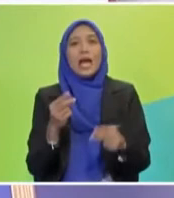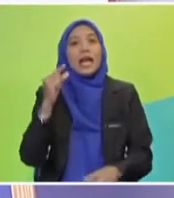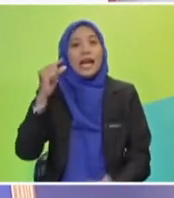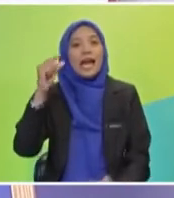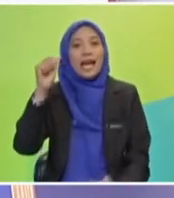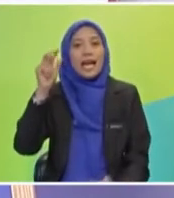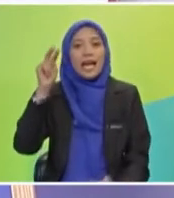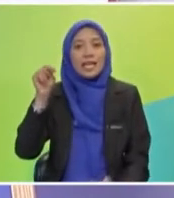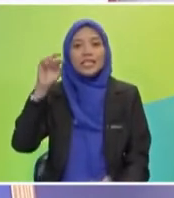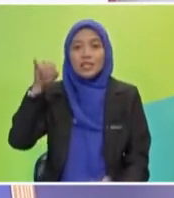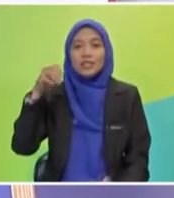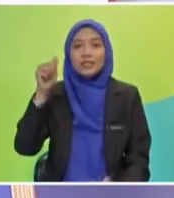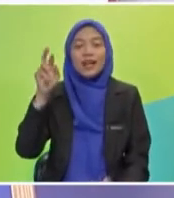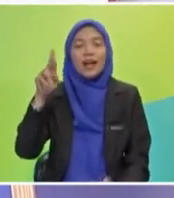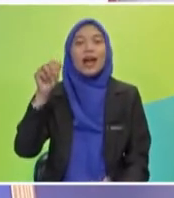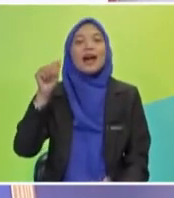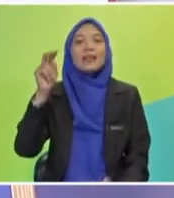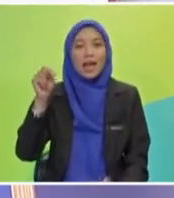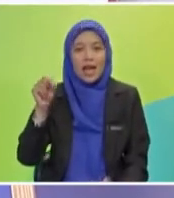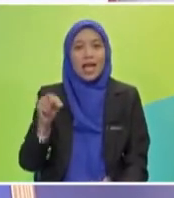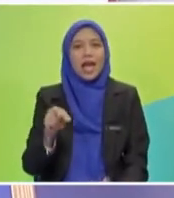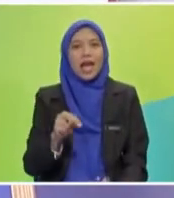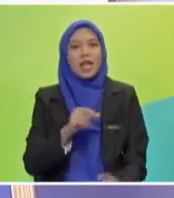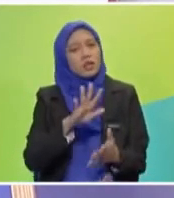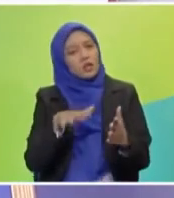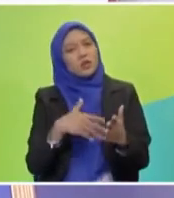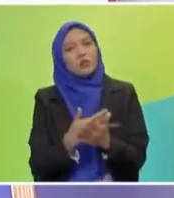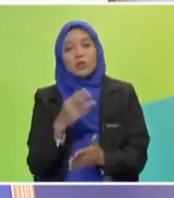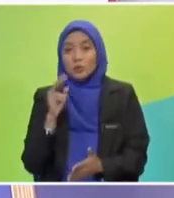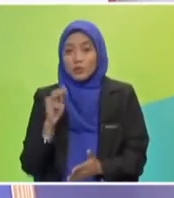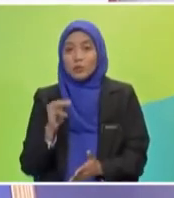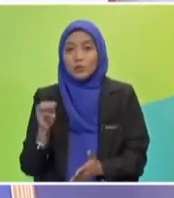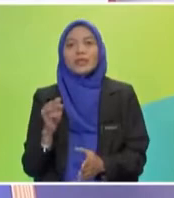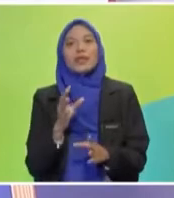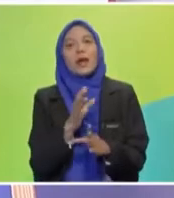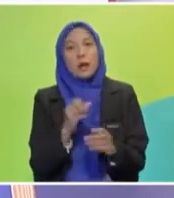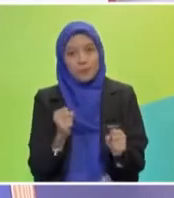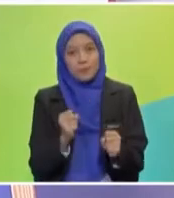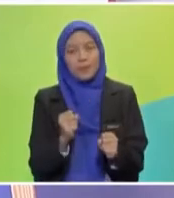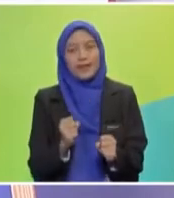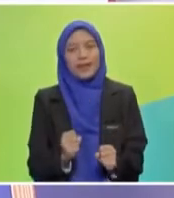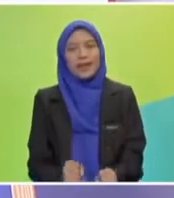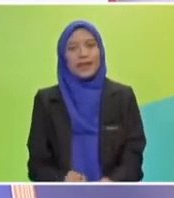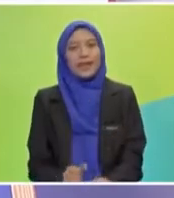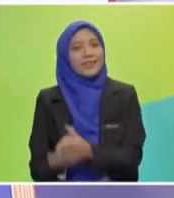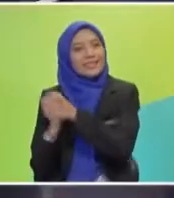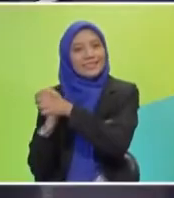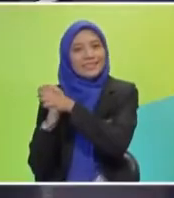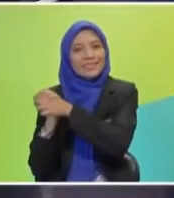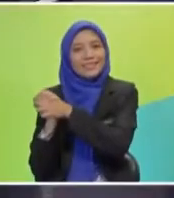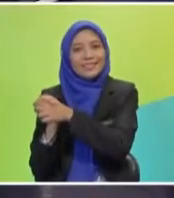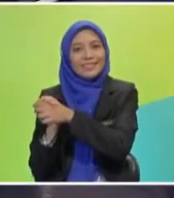Tahniah. Okey. Untuk Danish pun dapat. Untuk Muawiz, Aisyah dan Mia juga akan dapat ganjaran.